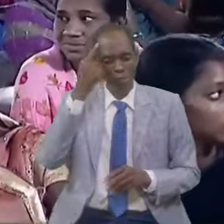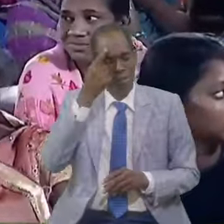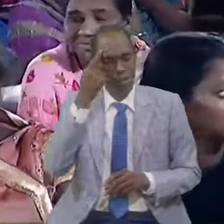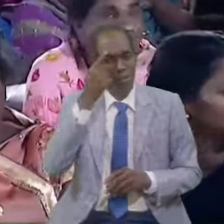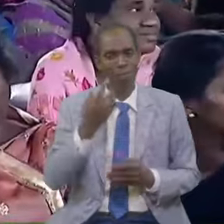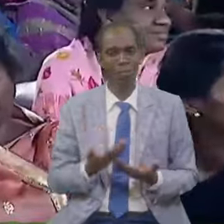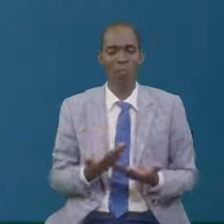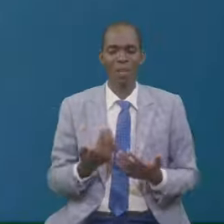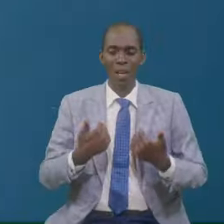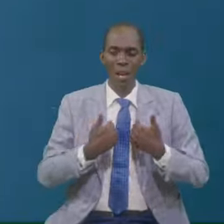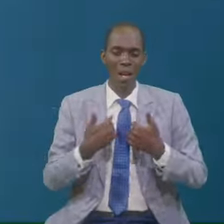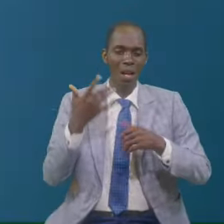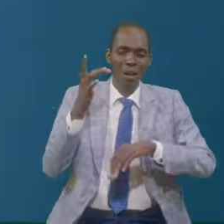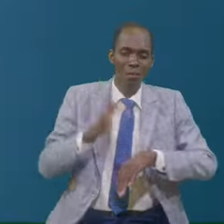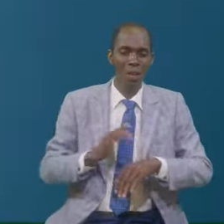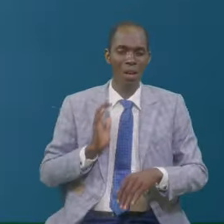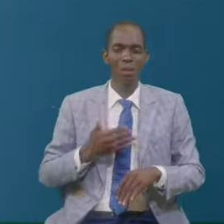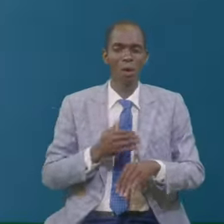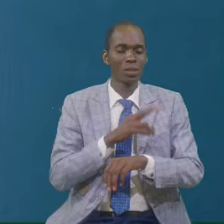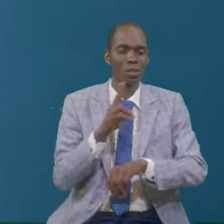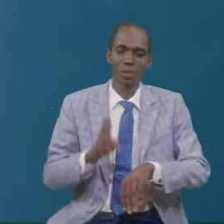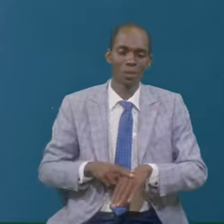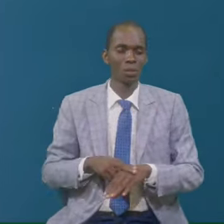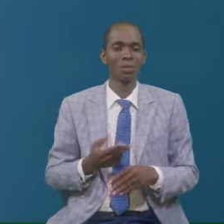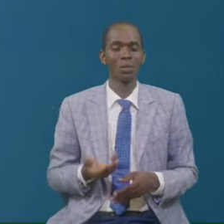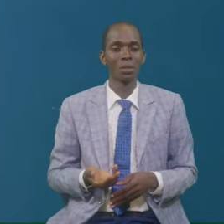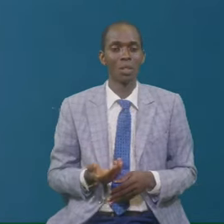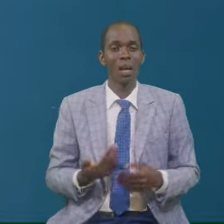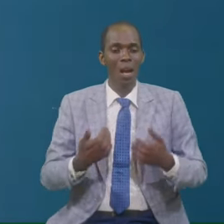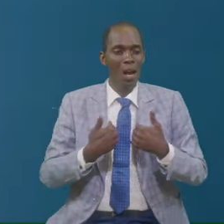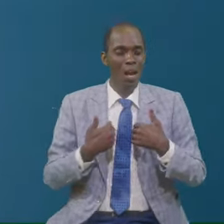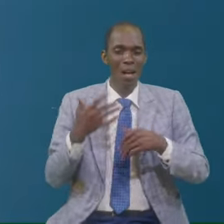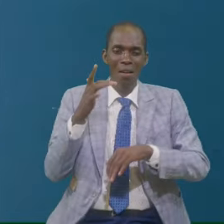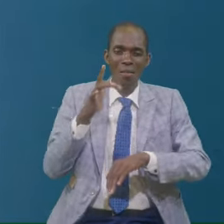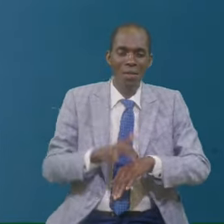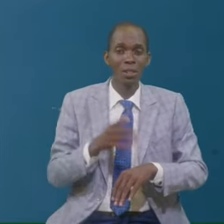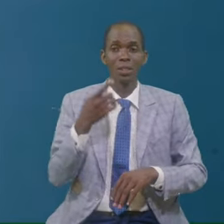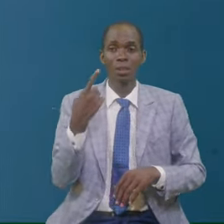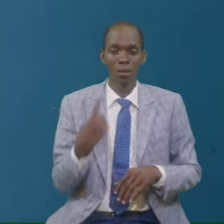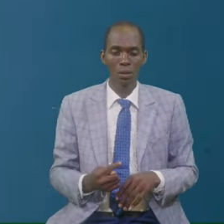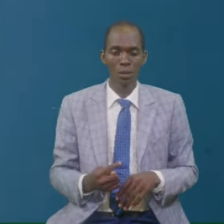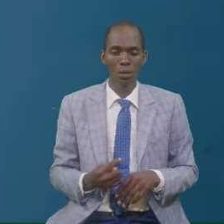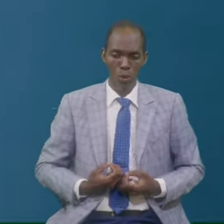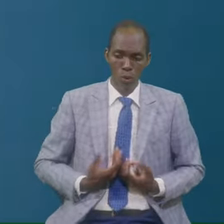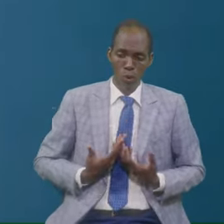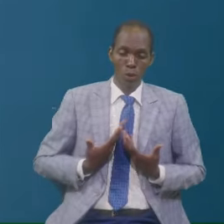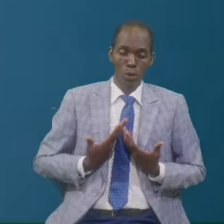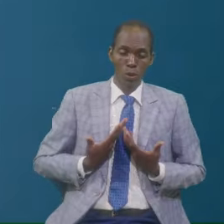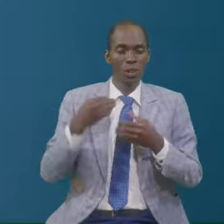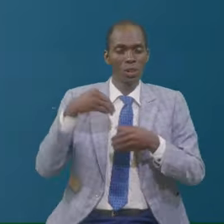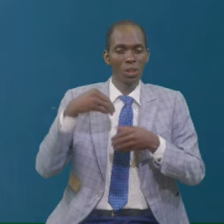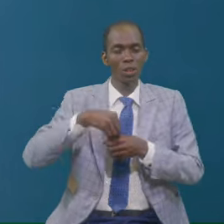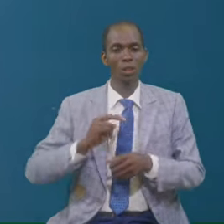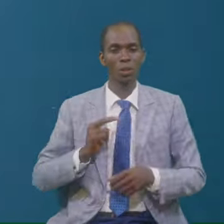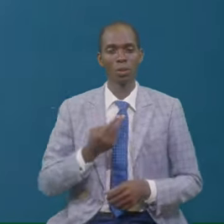Affected our nature. అపవాది మన స్వభావాన్ని ప్రభావితం చేసింది. Affected the drive inside us. అలాగే మన అంతరంగ